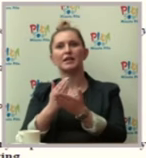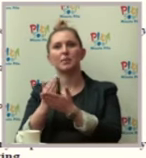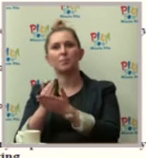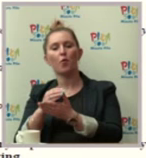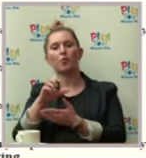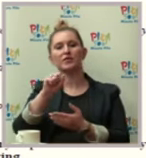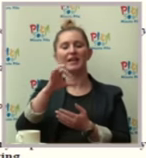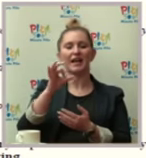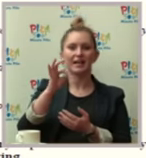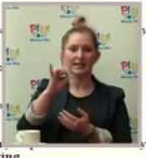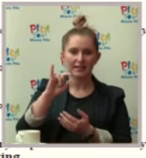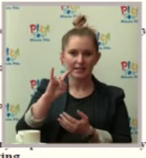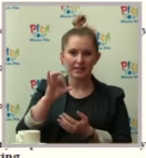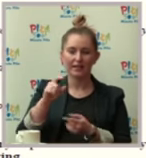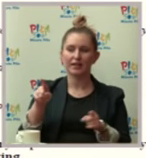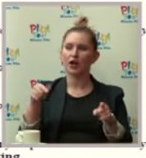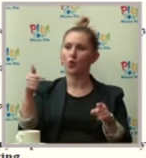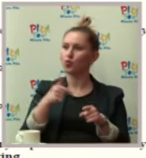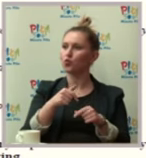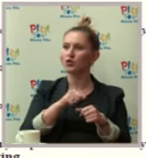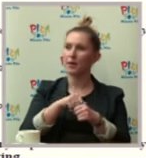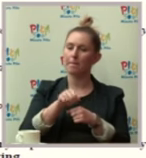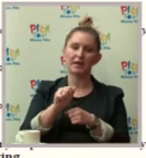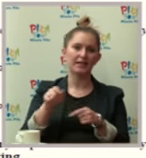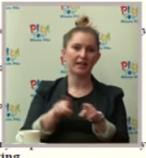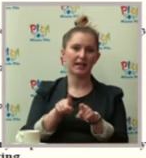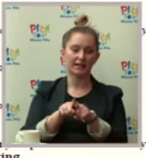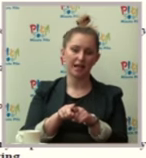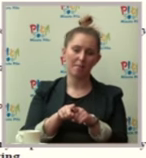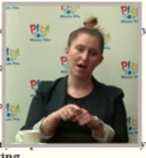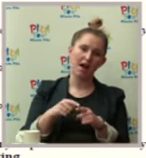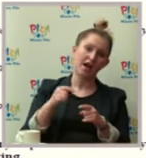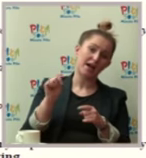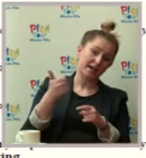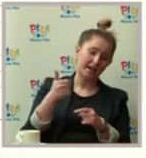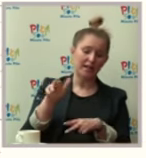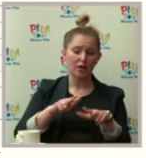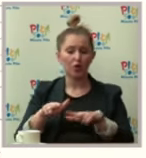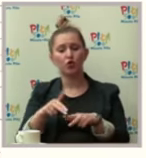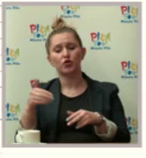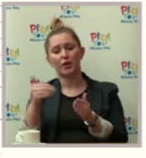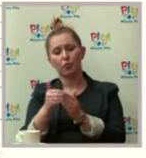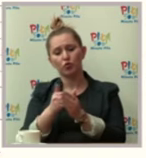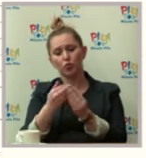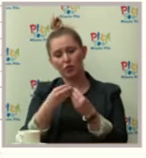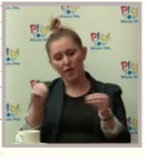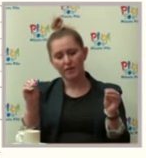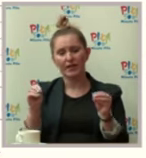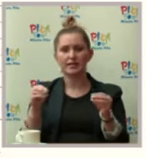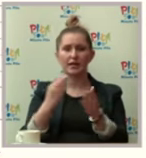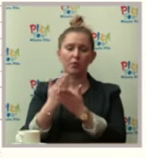on zwykle do około 6 miesięcy. Jest jeszcze wtedy możliwość różnego typu wprowadzenia